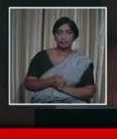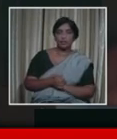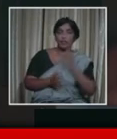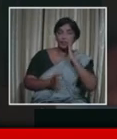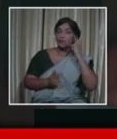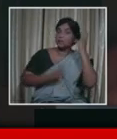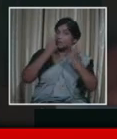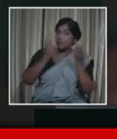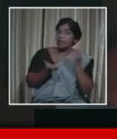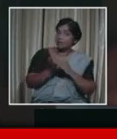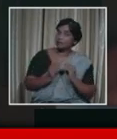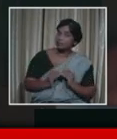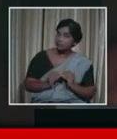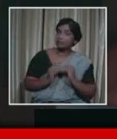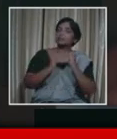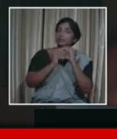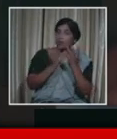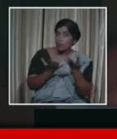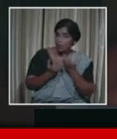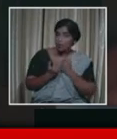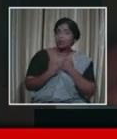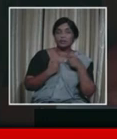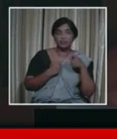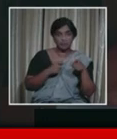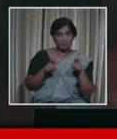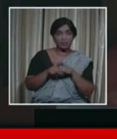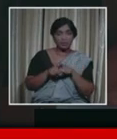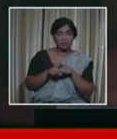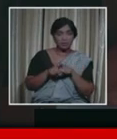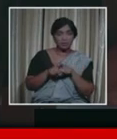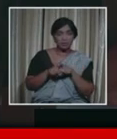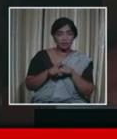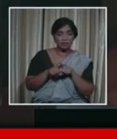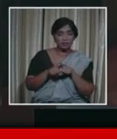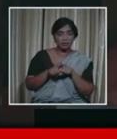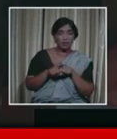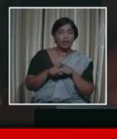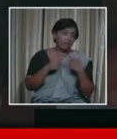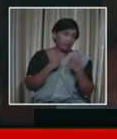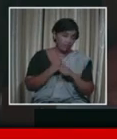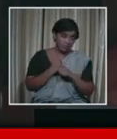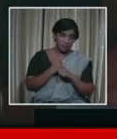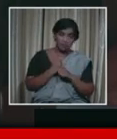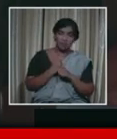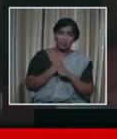sancharaka sheshtraya yali godanaga ganeema sandaha awashya pasubima dati pasubima